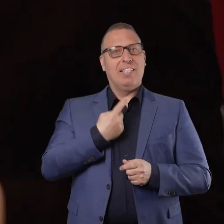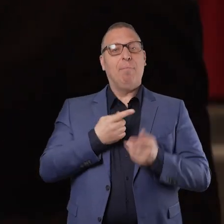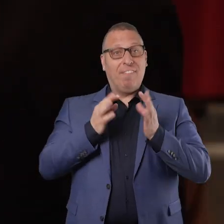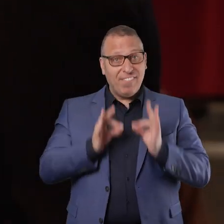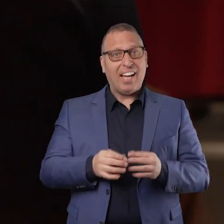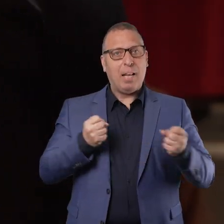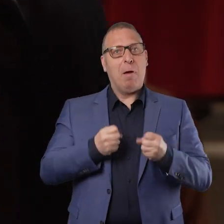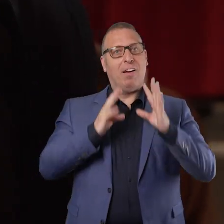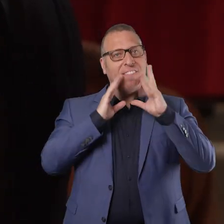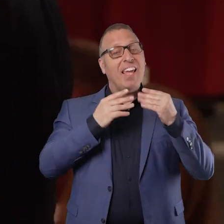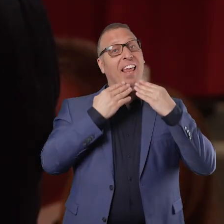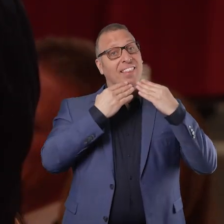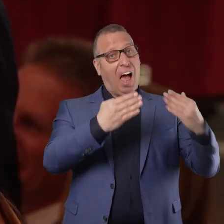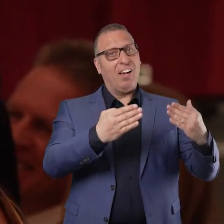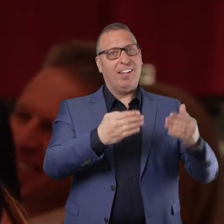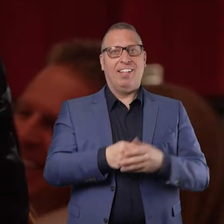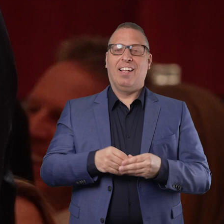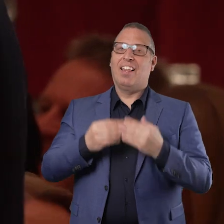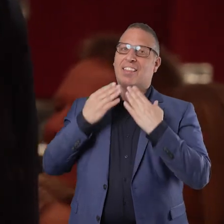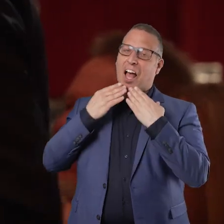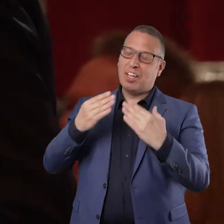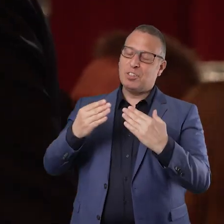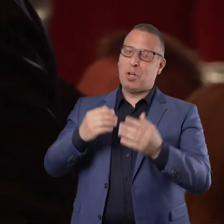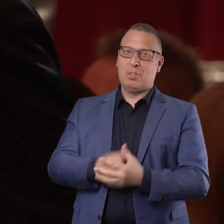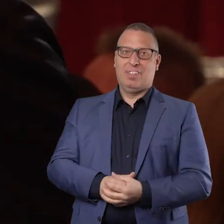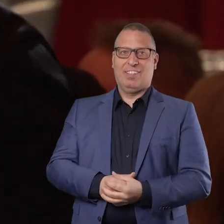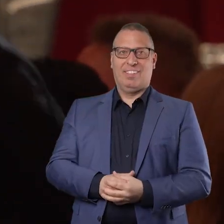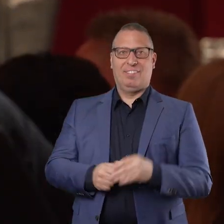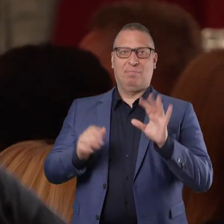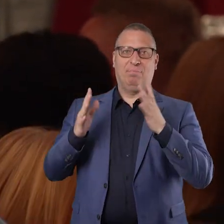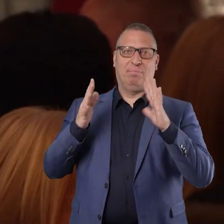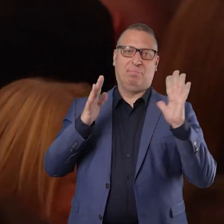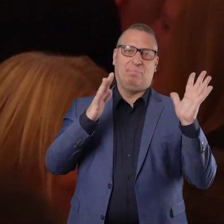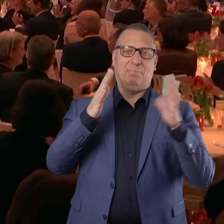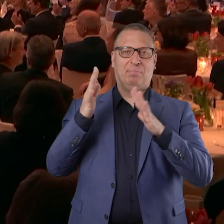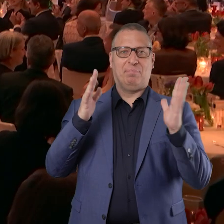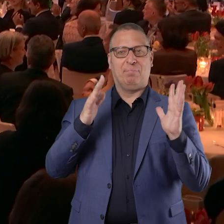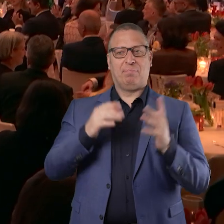Dann mache ich es wirklich. Vielen Dank. Dankeschön.